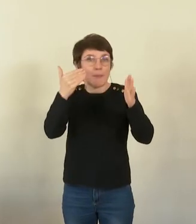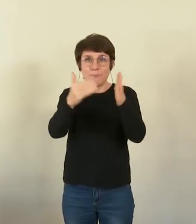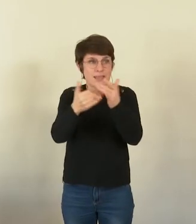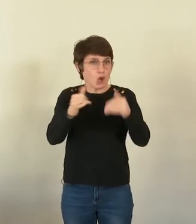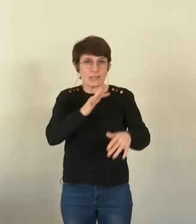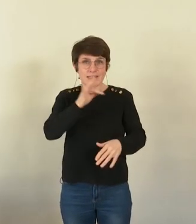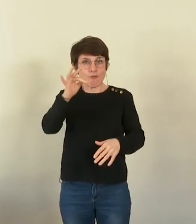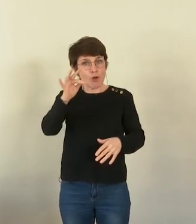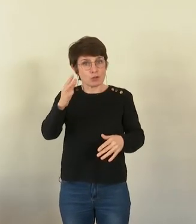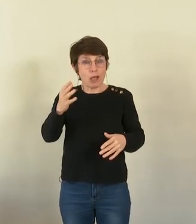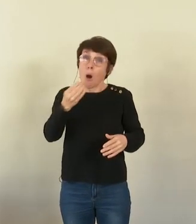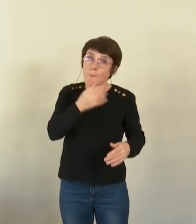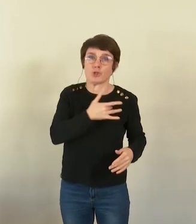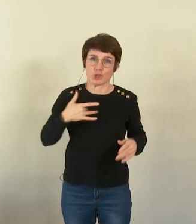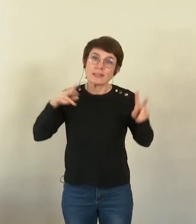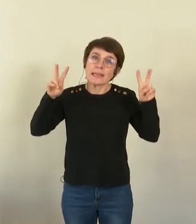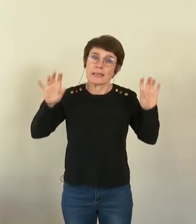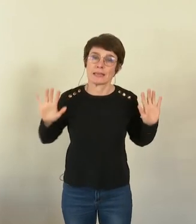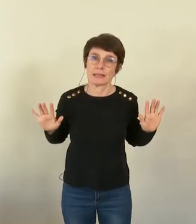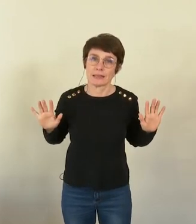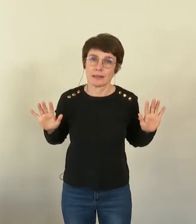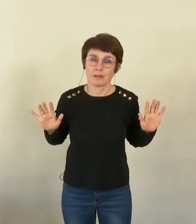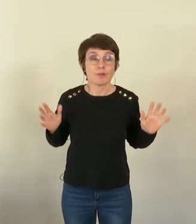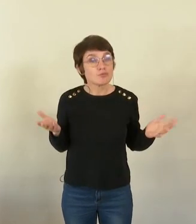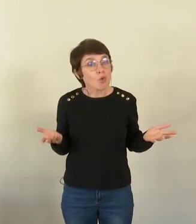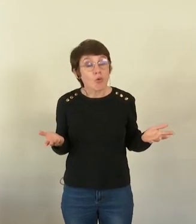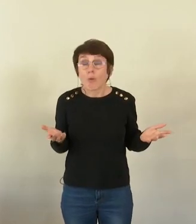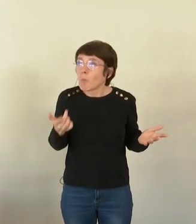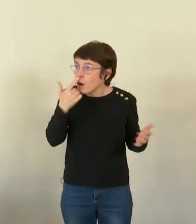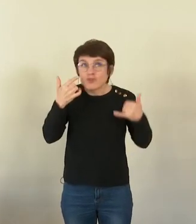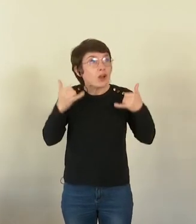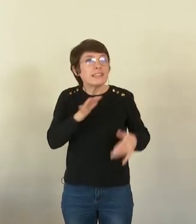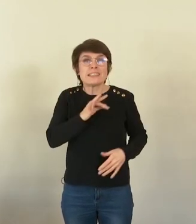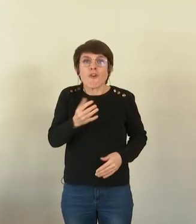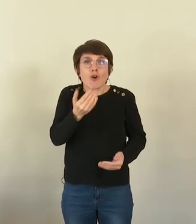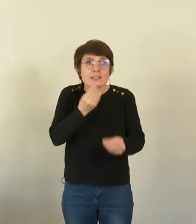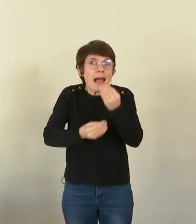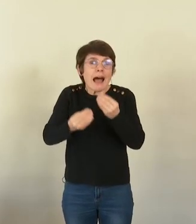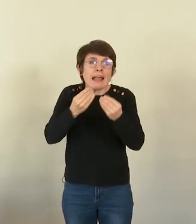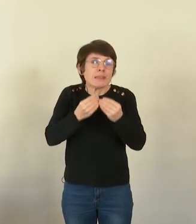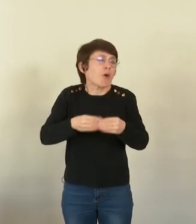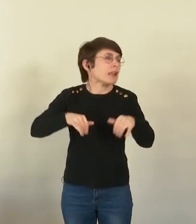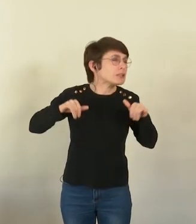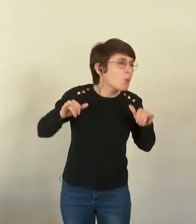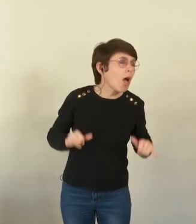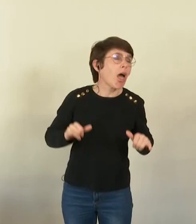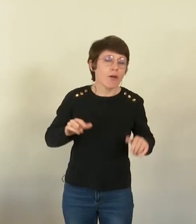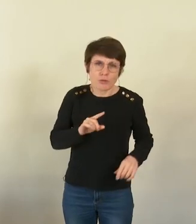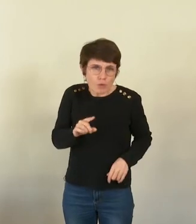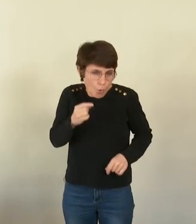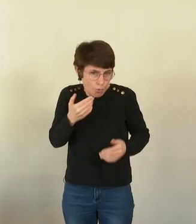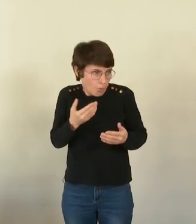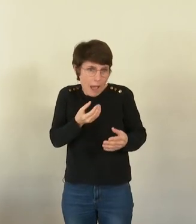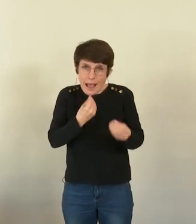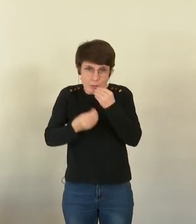l'espérence de vie en bonne santé je ne pense pas que notre alimentation soit totalement étrangère à ses résultats